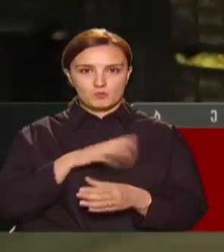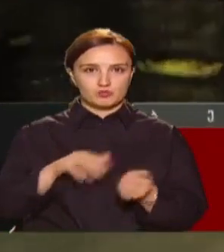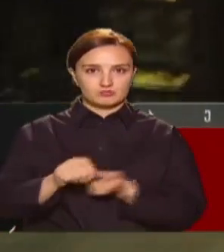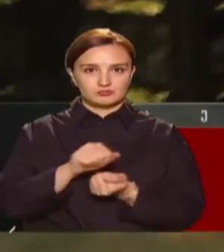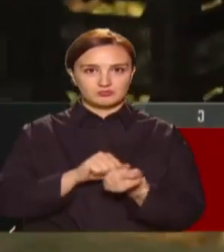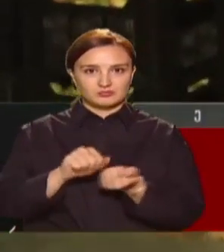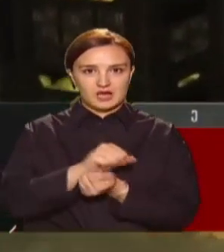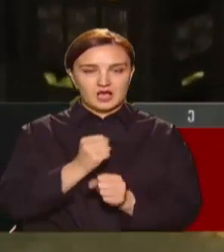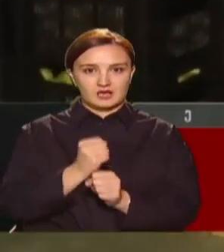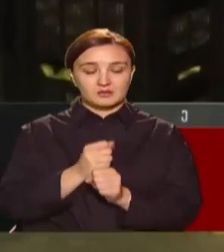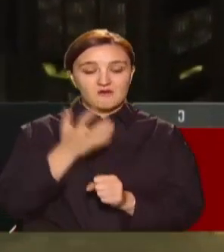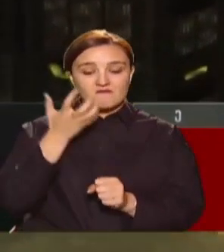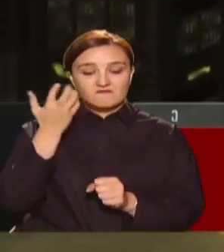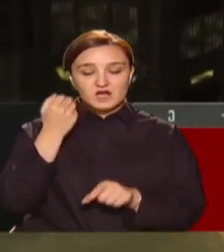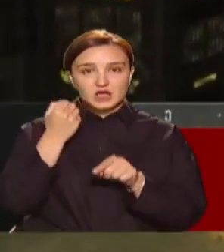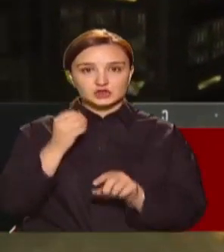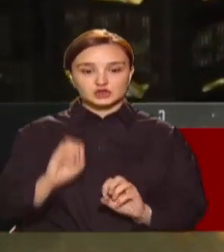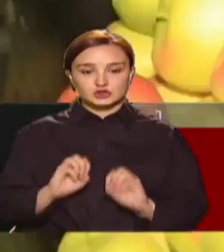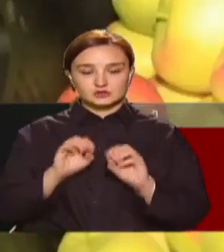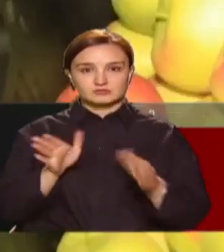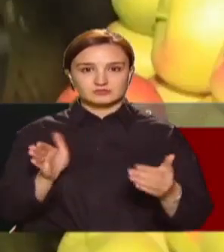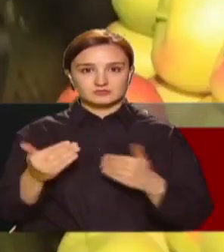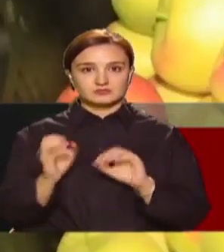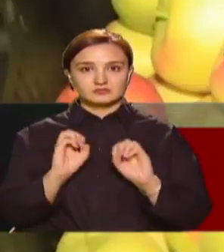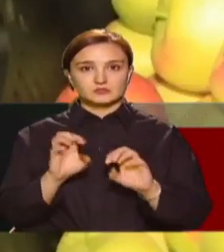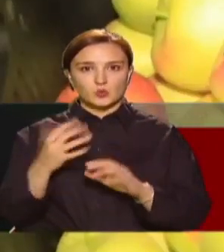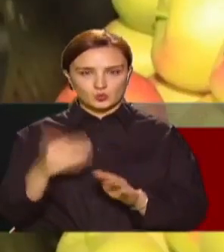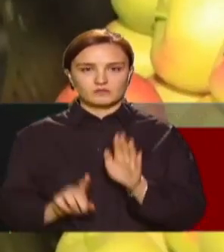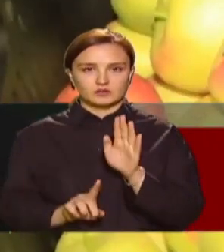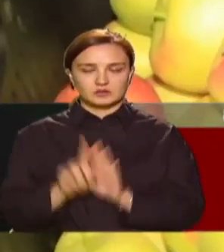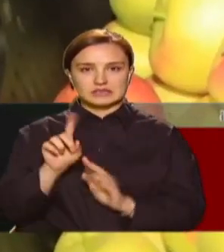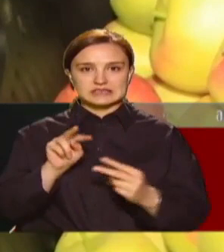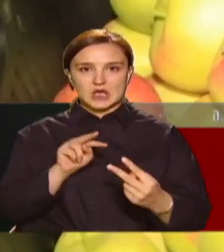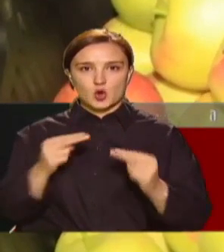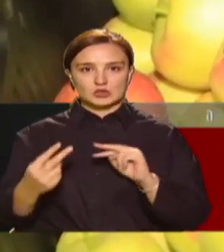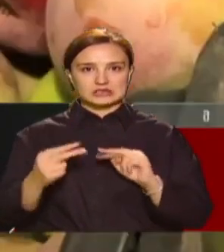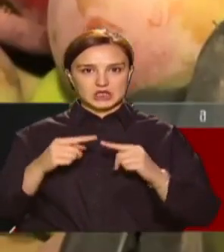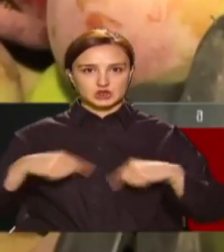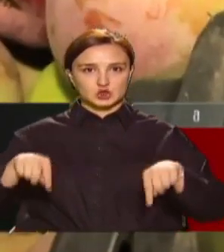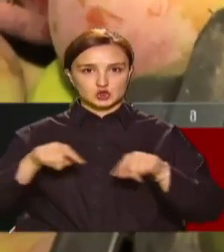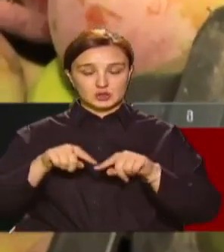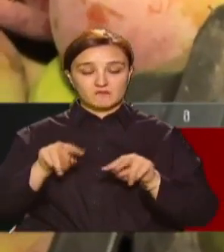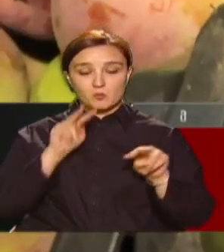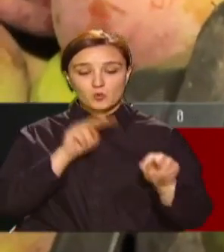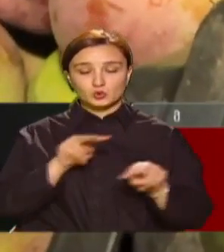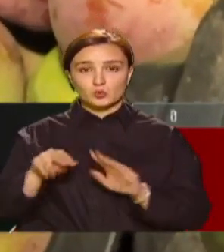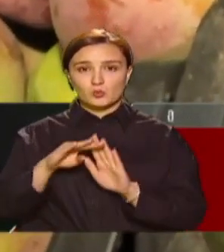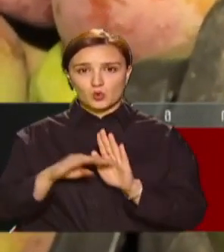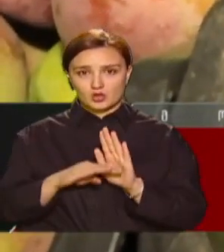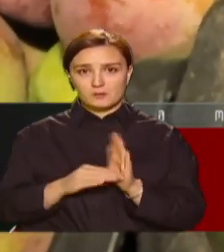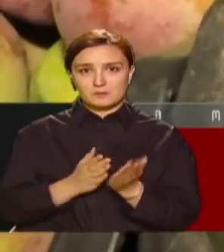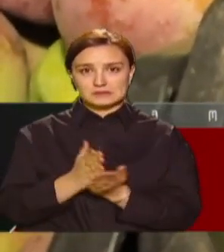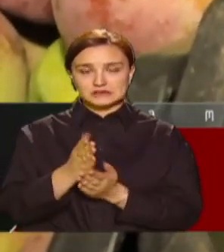საწარმოებში არასტანდარტული ვაშლის ორგანიზებულად ჩაბარების მიზნით უკვე ამოქმედდა საკოორდინაციო შტაბი. პროგრამის მონიტორინგის მიზნით